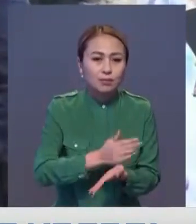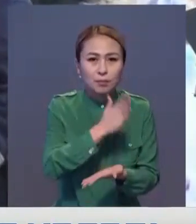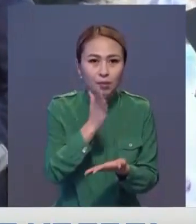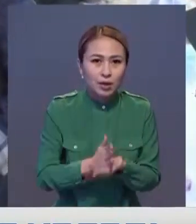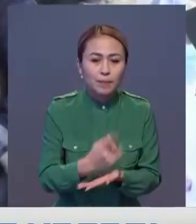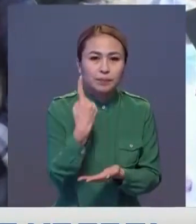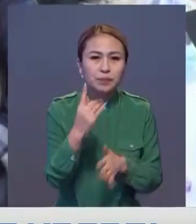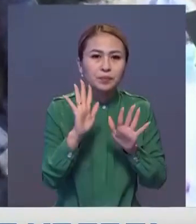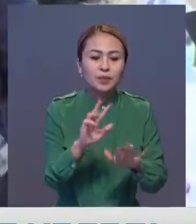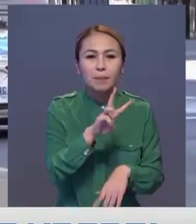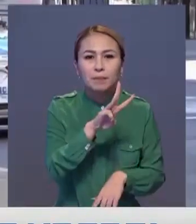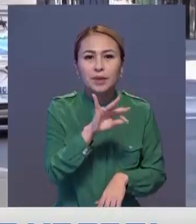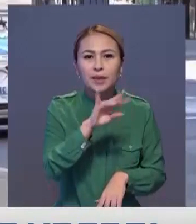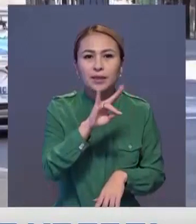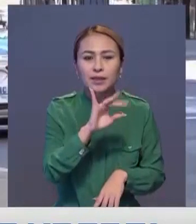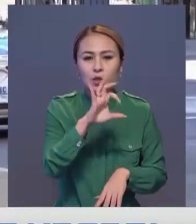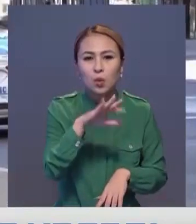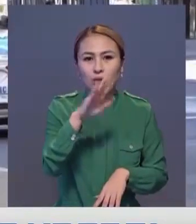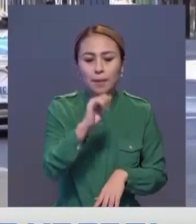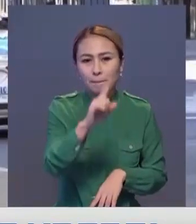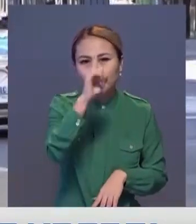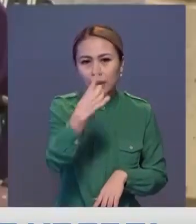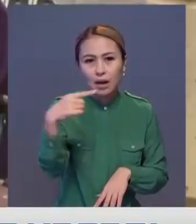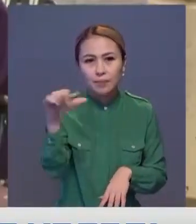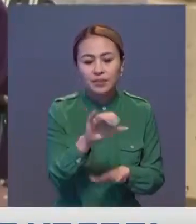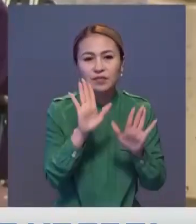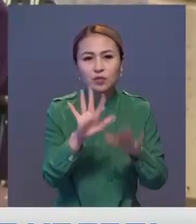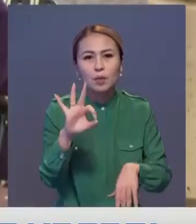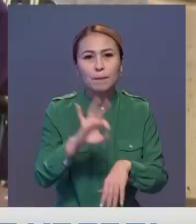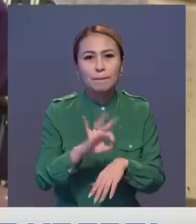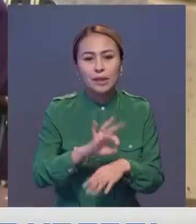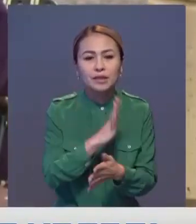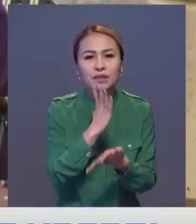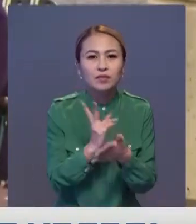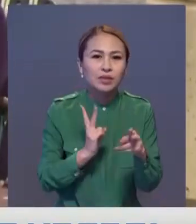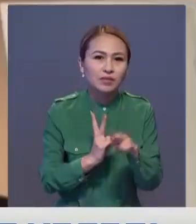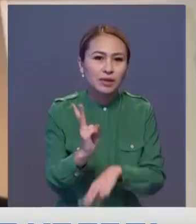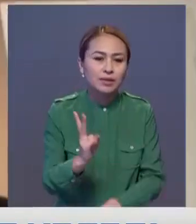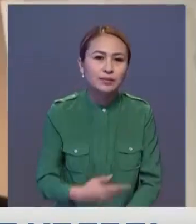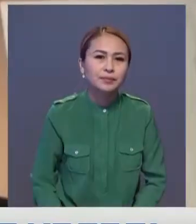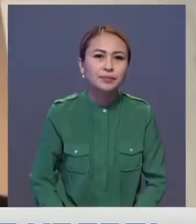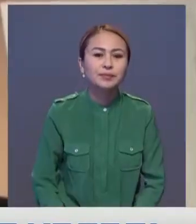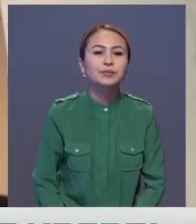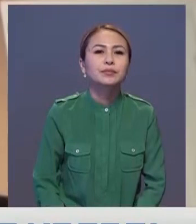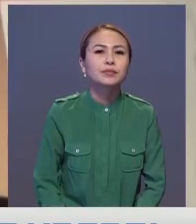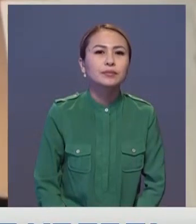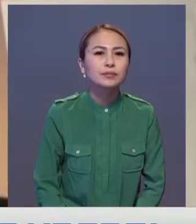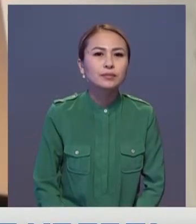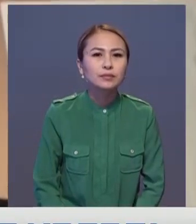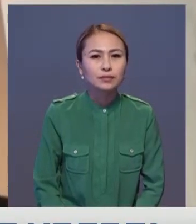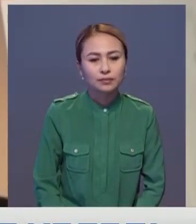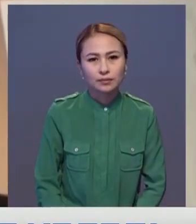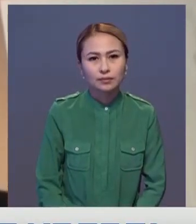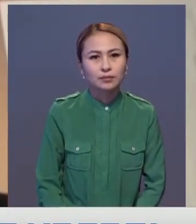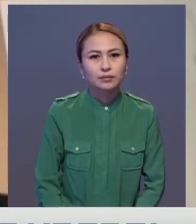Бір ғана Миннесотада бір аптаның ішінде вирустың жаңа түрін жұқтырғандардың саны 2 есеге өскен. All that means is again nothing to be